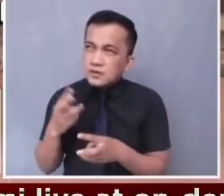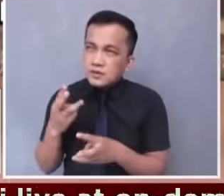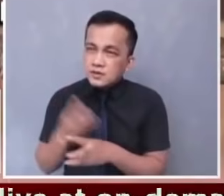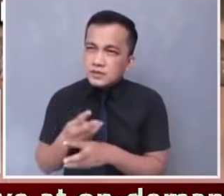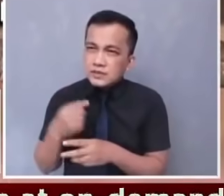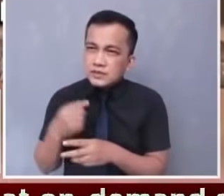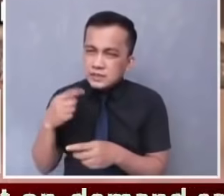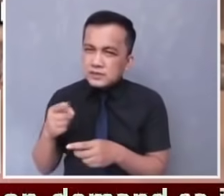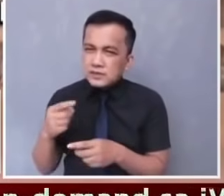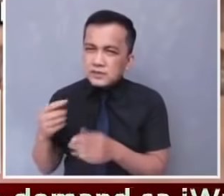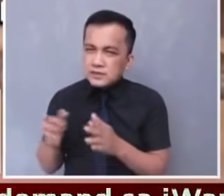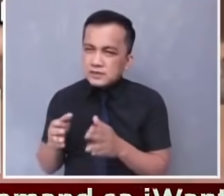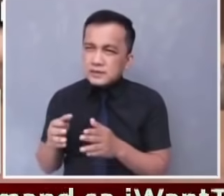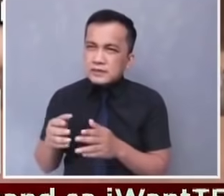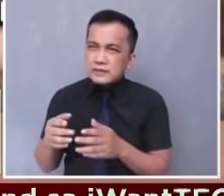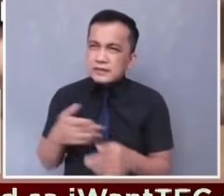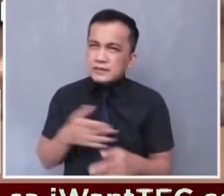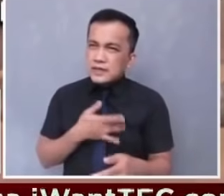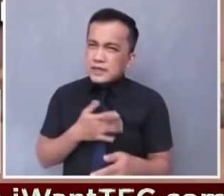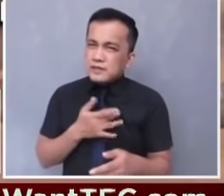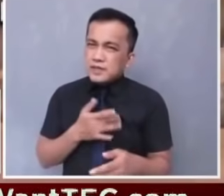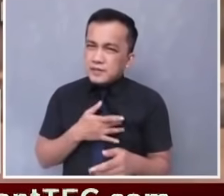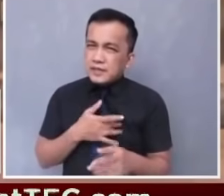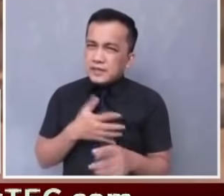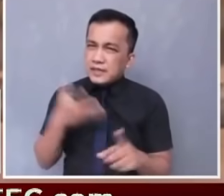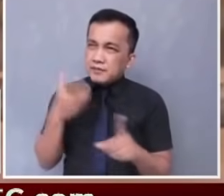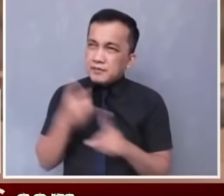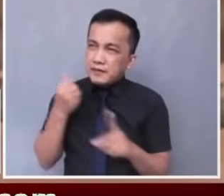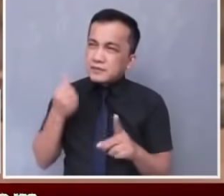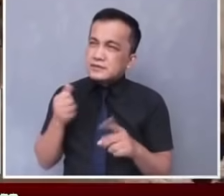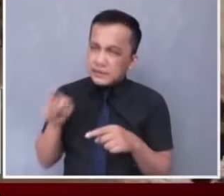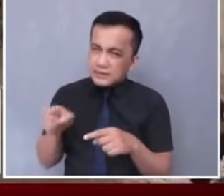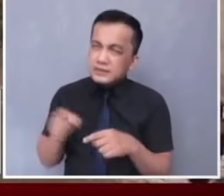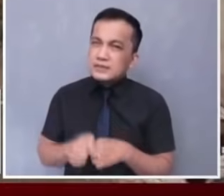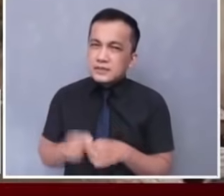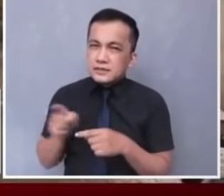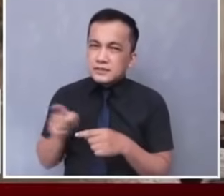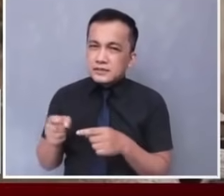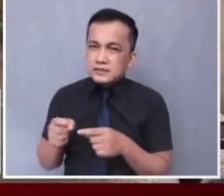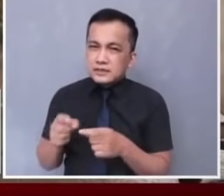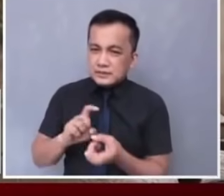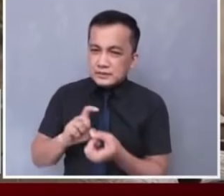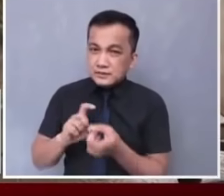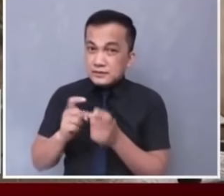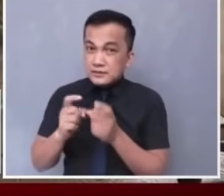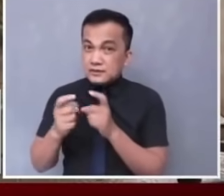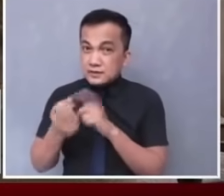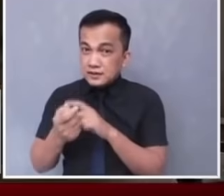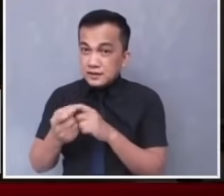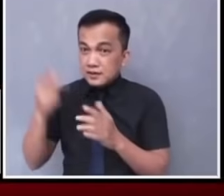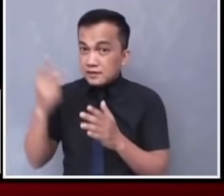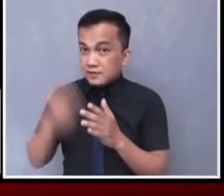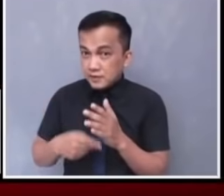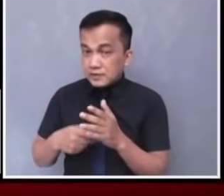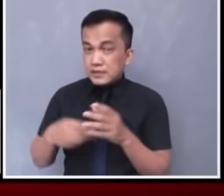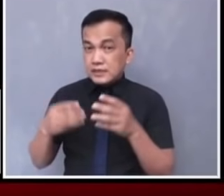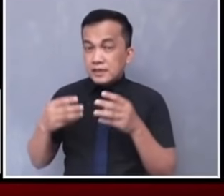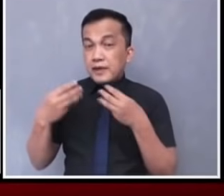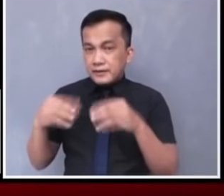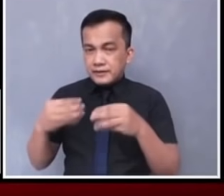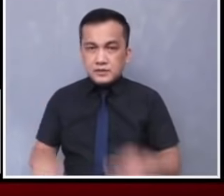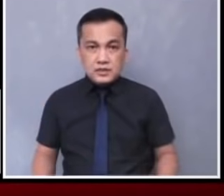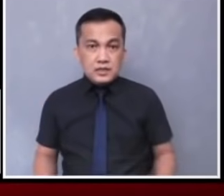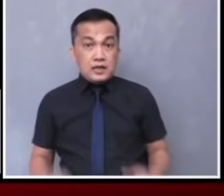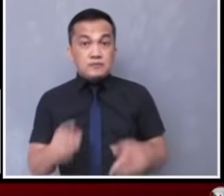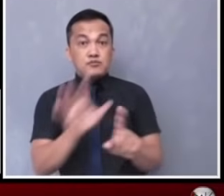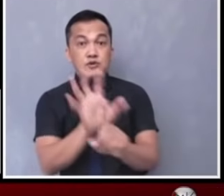no? Nararamdaman pa rin natin yung impact na yan. Yan yung nagtatranslate ngayon sa presyo sa merkado. Kaya patok ang